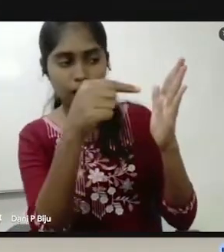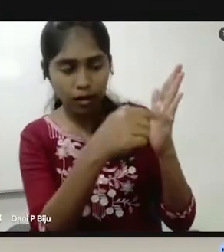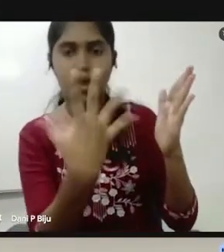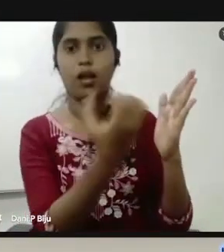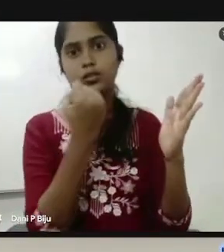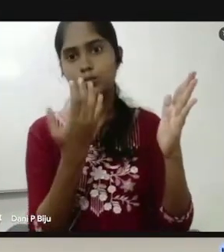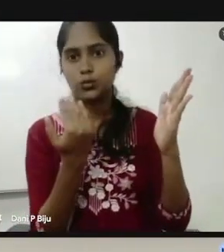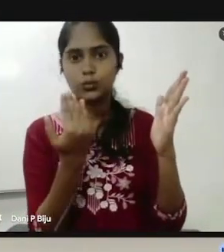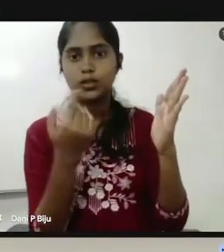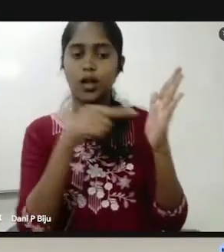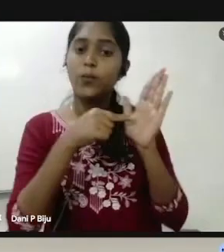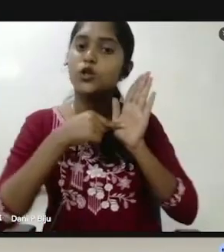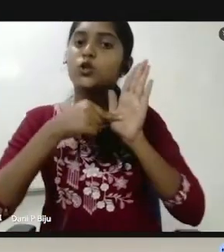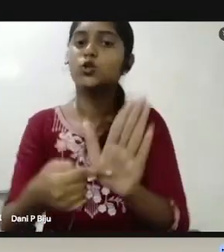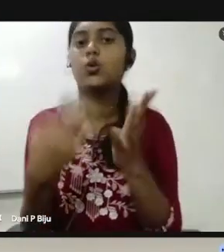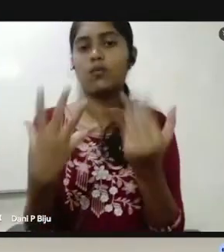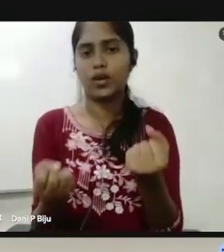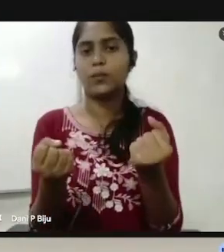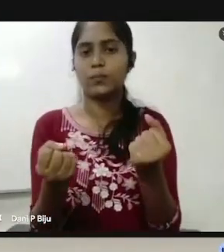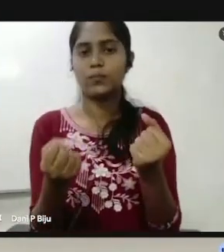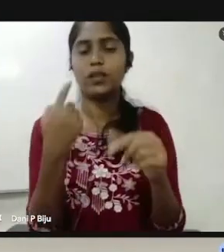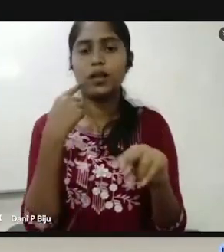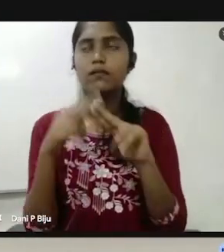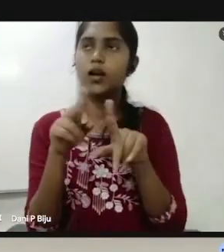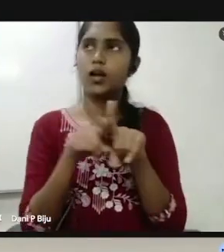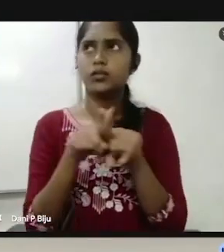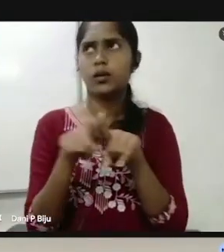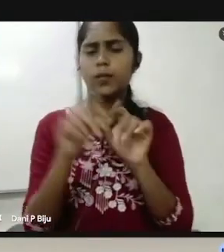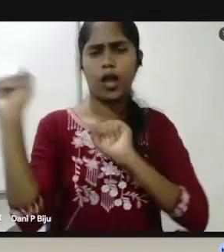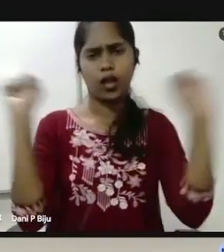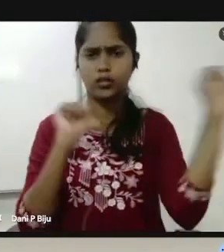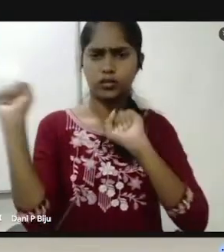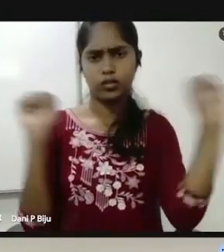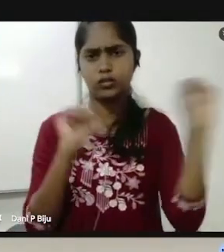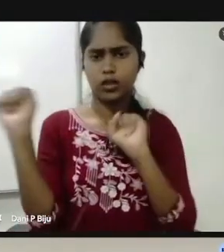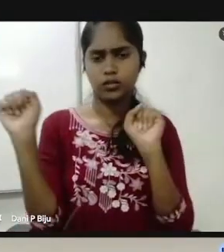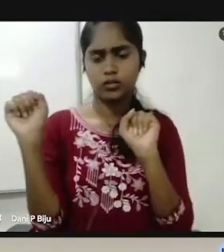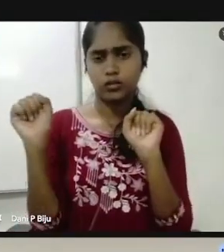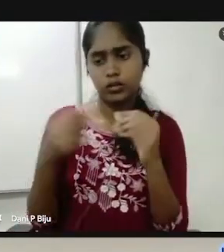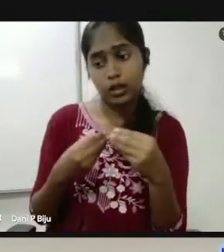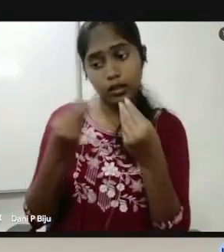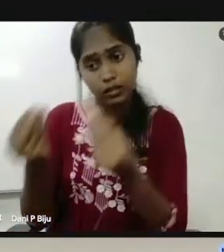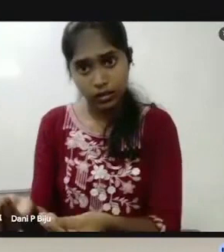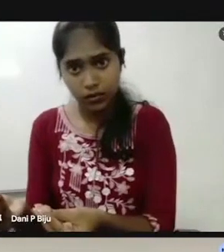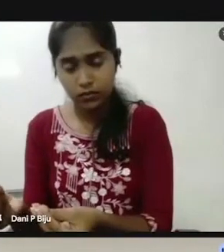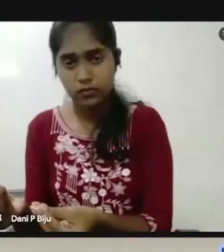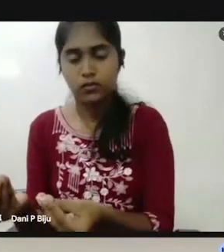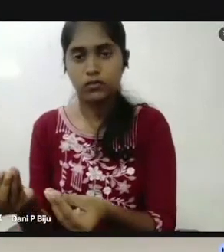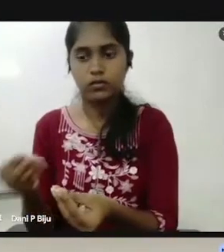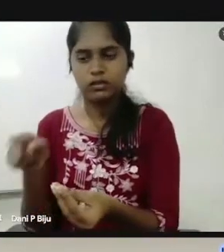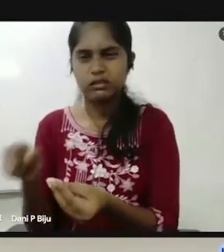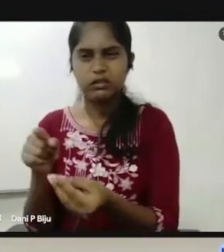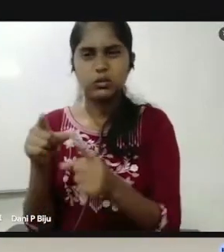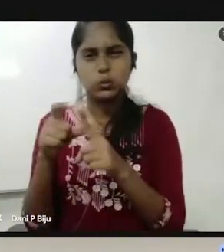ചിലപ്പോ ഫോർ എക്സാമ്പിൾ എന്തെങ്കിലും ഒരു എക്സസൈസ് ആണെന്ന് വിചാരിച്ചു, മേ ബി പെയിൻസ്, അതുകൊണ്ടായിരിക്കാം വേണ്ടെന്ന് പറയുന്നത്. അല്ലെങ്കിൽ അപ്പൊ അങ്ങനെയാണെന്നുണ്ടെങ്കിൽ ഒരു